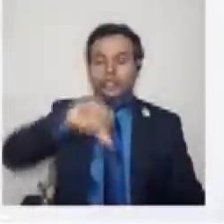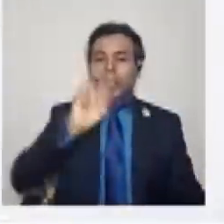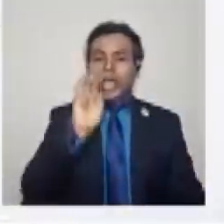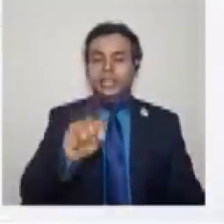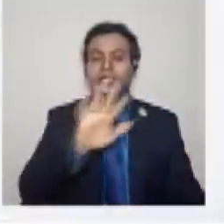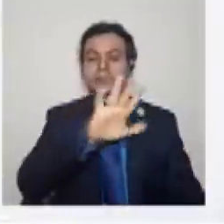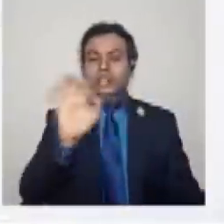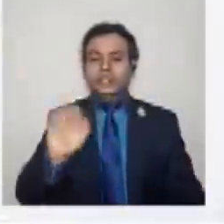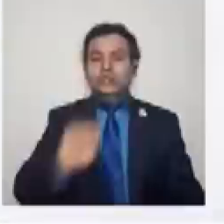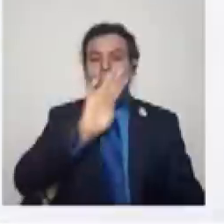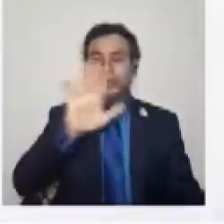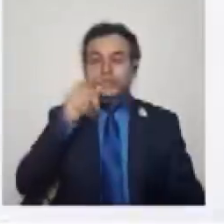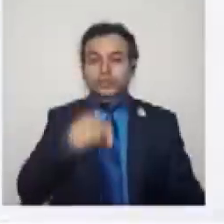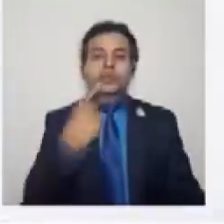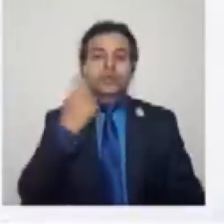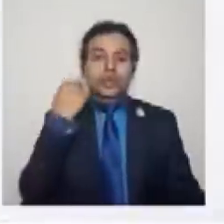পর্যন্ত কোয়ারেন্টাইন